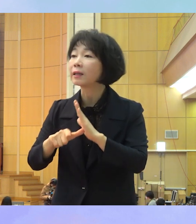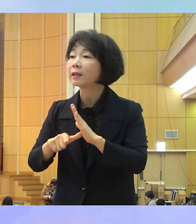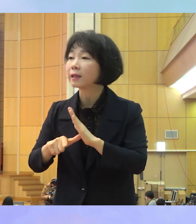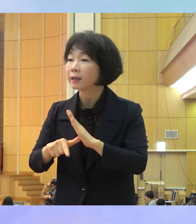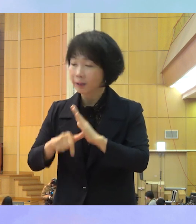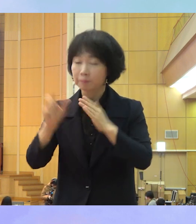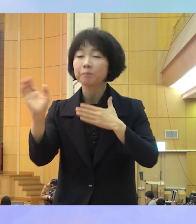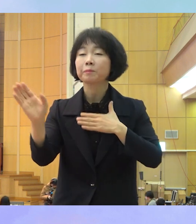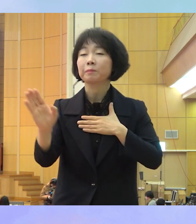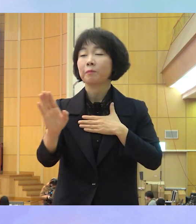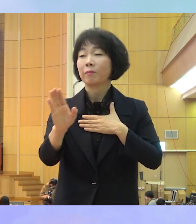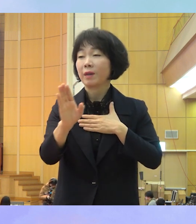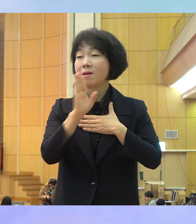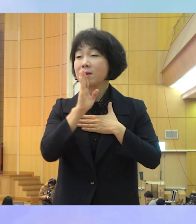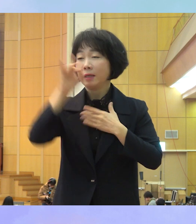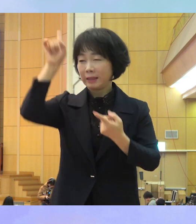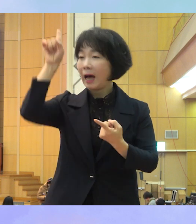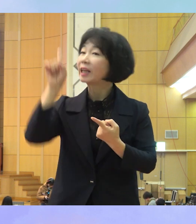순간이